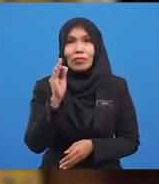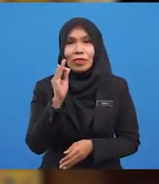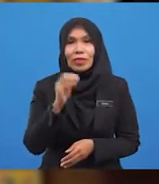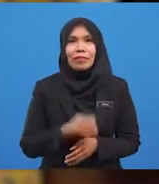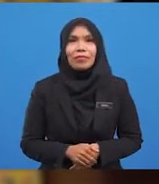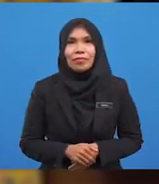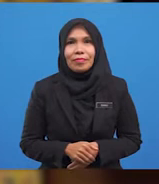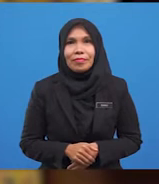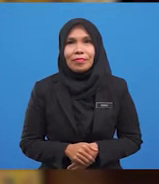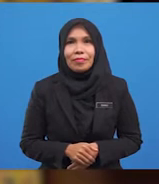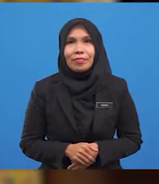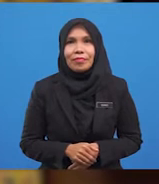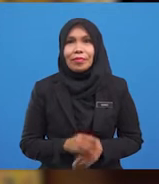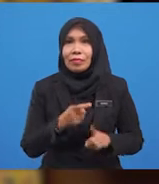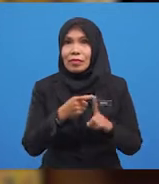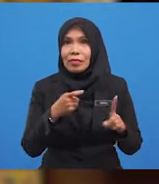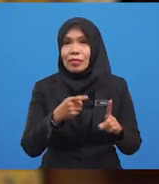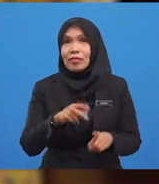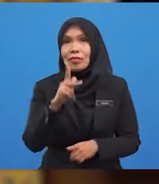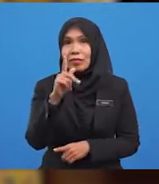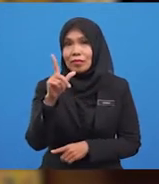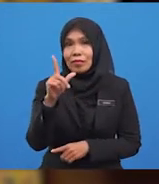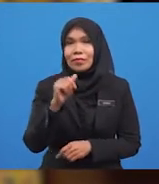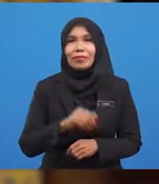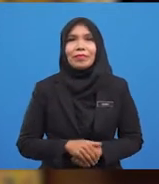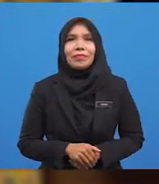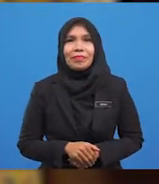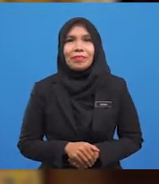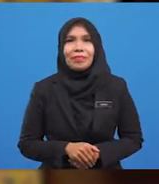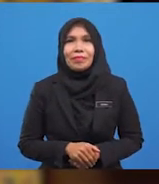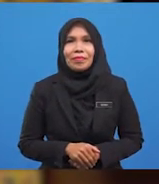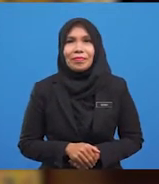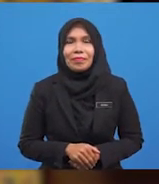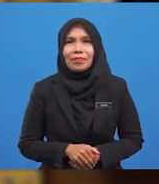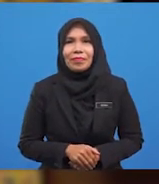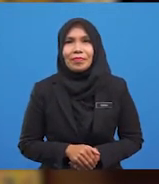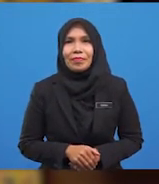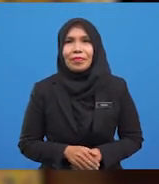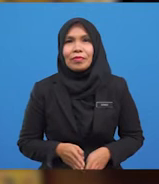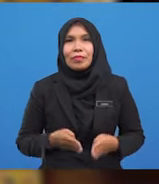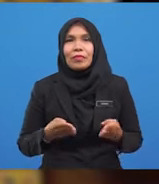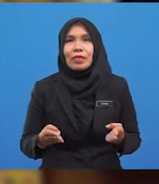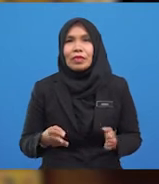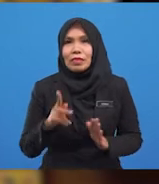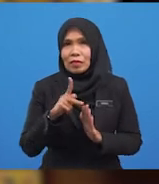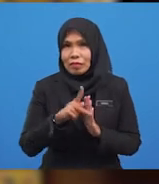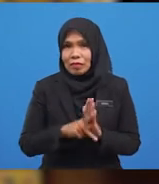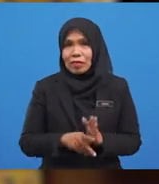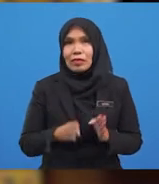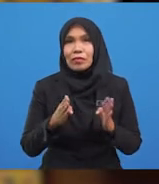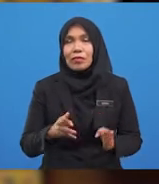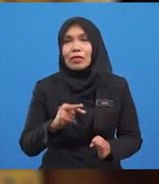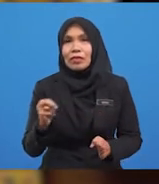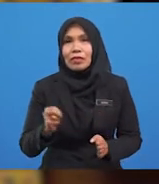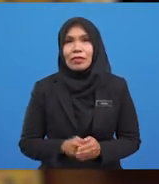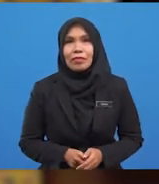SMK Taman Keramat. Ingat slogan kita, Bahasa Kebangsaan,